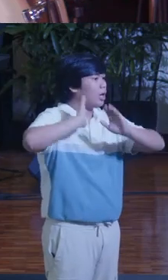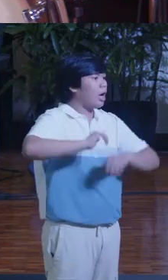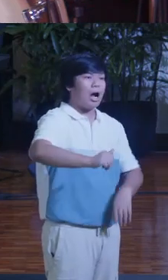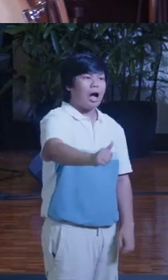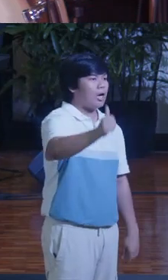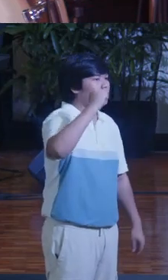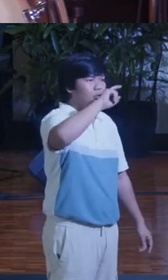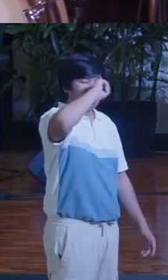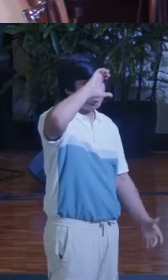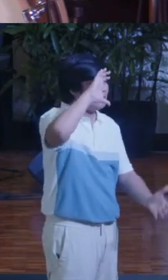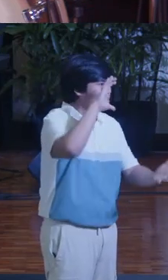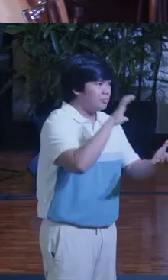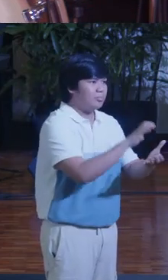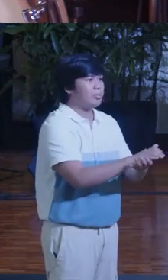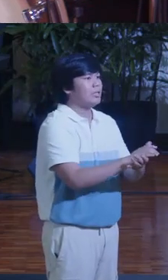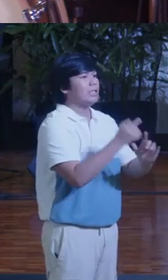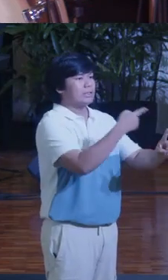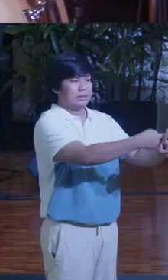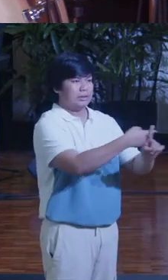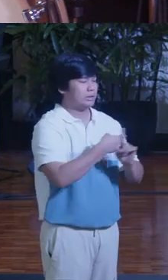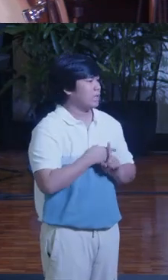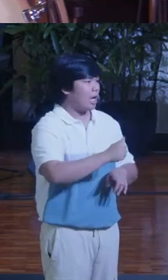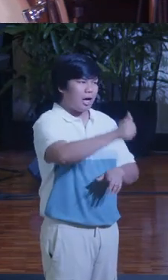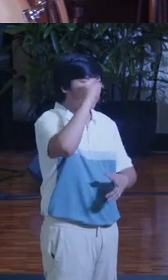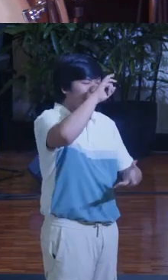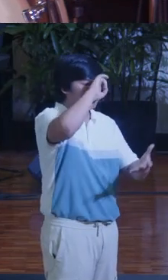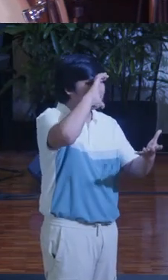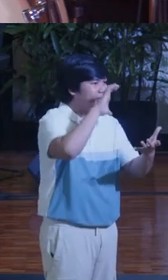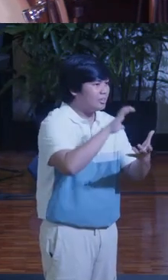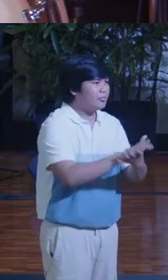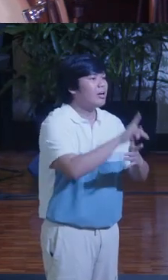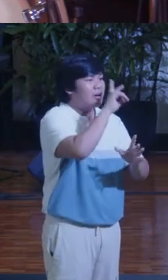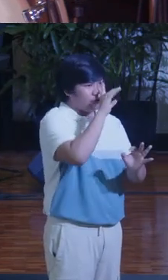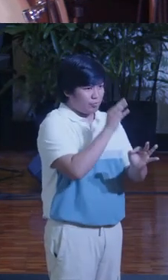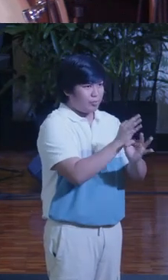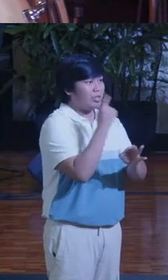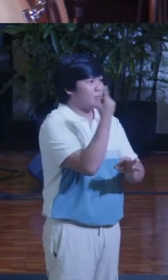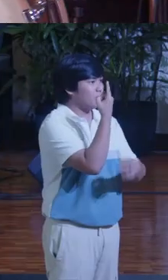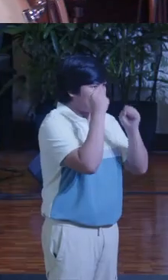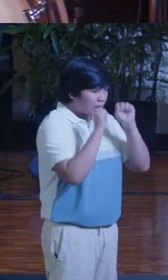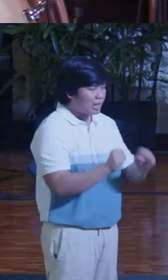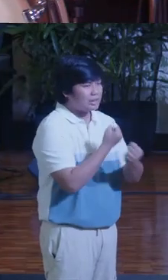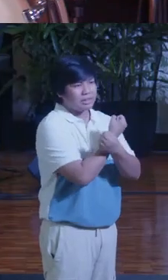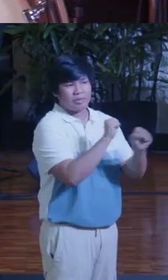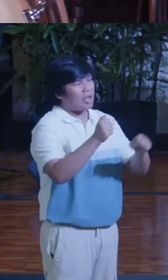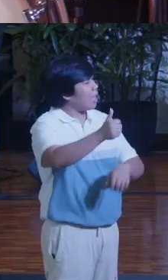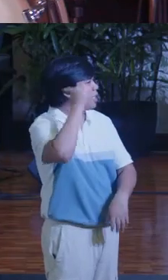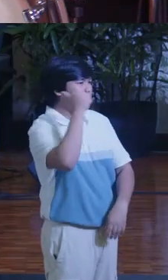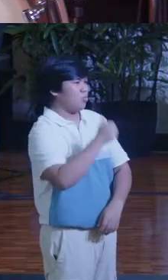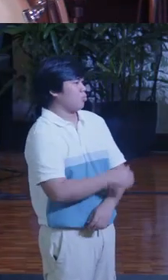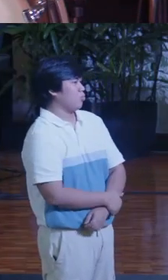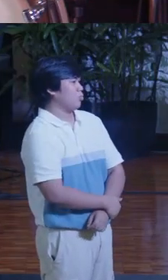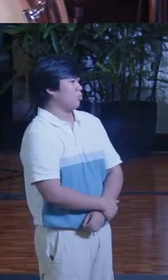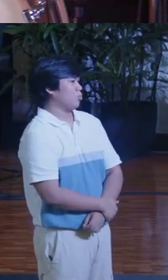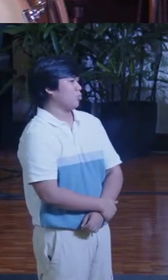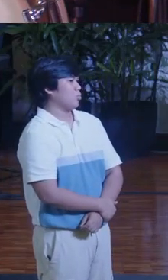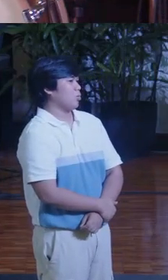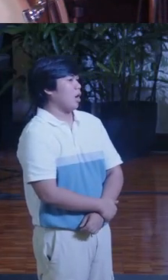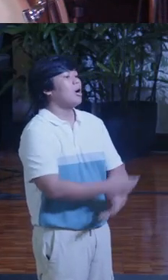galing yung mga Judaizer at naniniwala sila na ang kaligtasan ay sa pamamagitan ng pagsunod sa kautusan ni